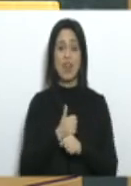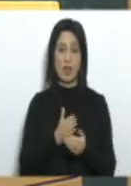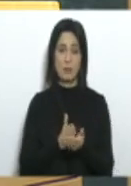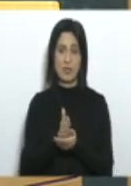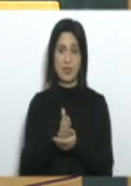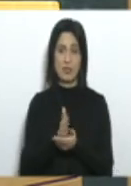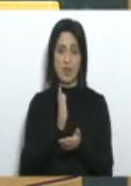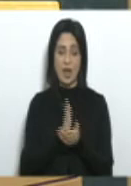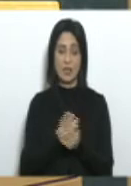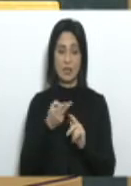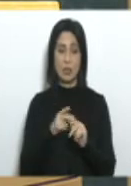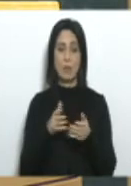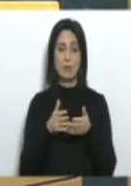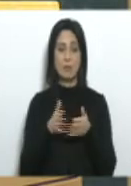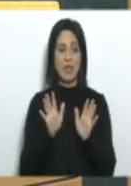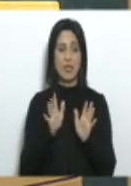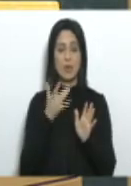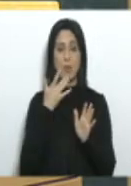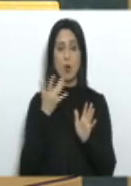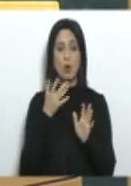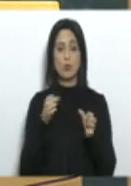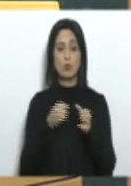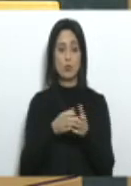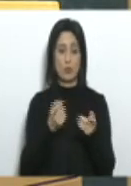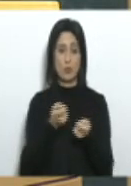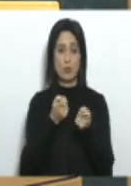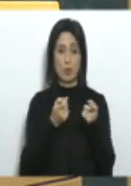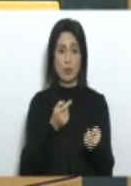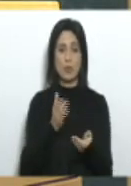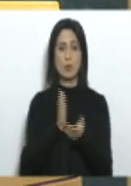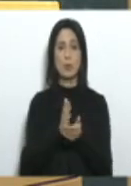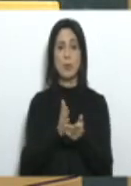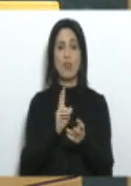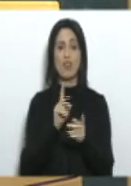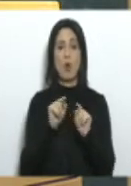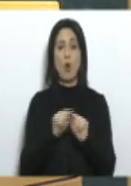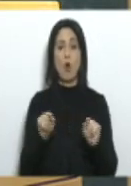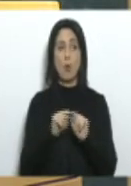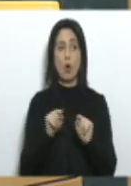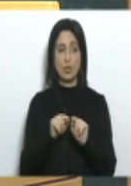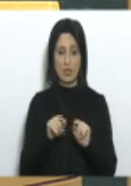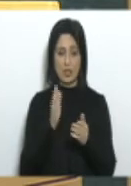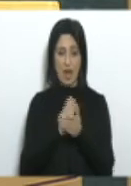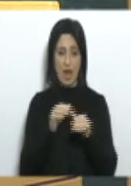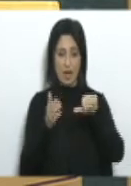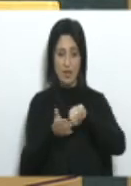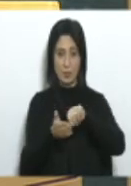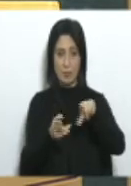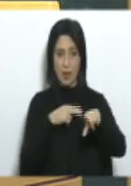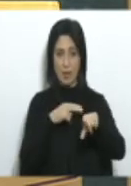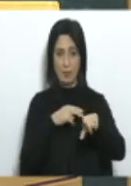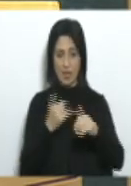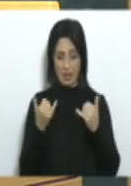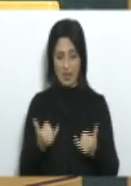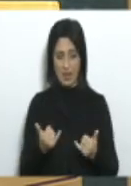მიზანი გახლავთ ის, რომ ის პოლიტიკური ჯგუფები, რომლებიც ოპოზიციიდან იქნებიან პარლამენტში ან